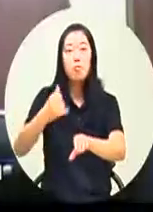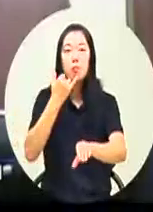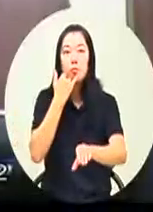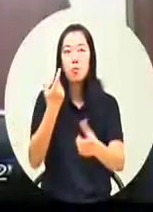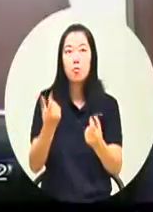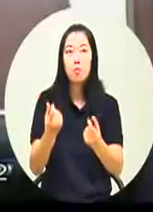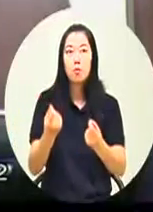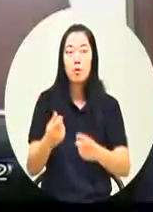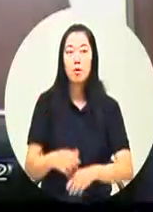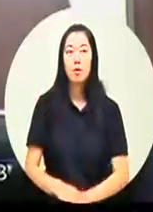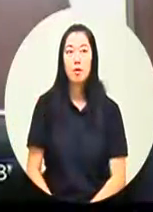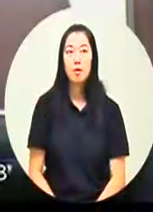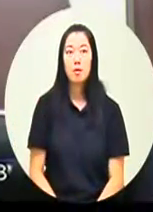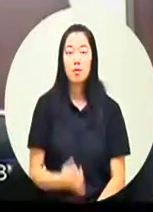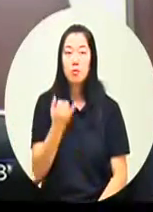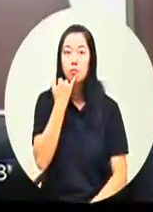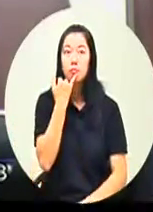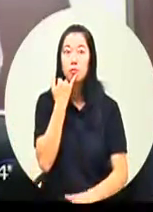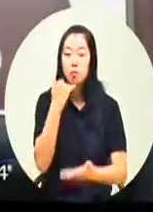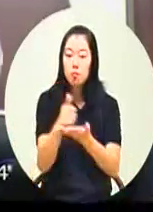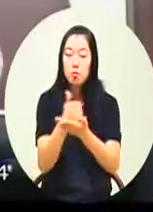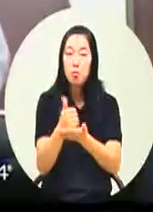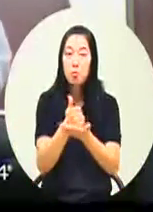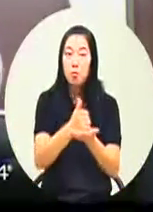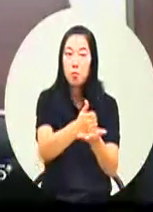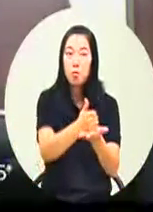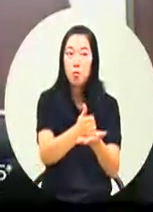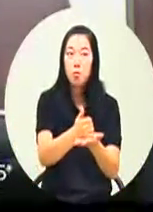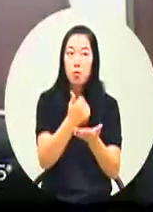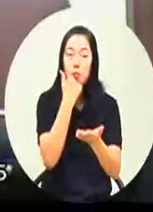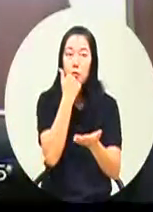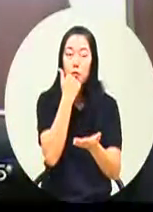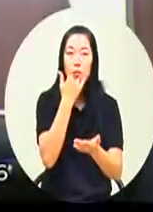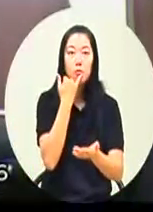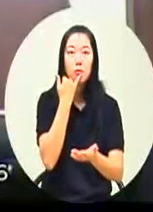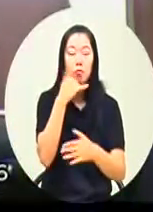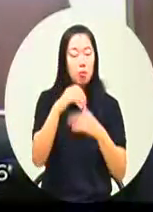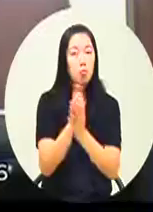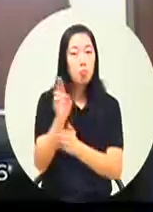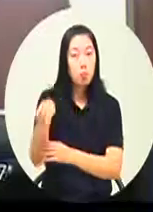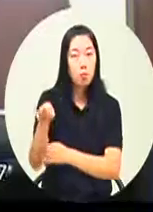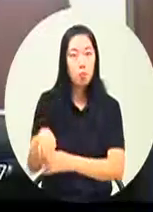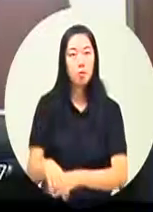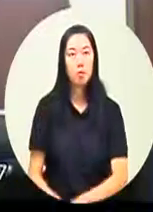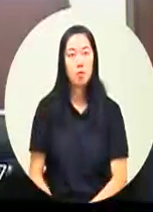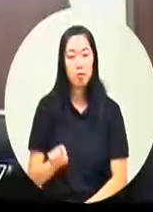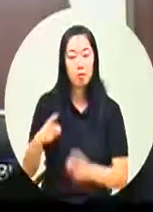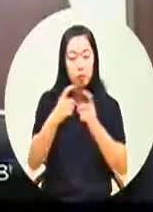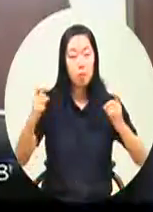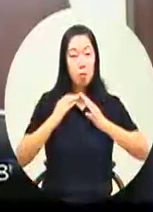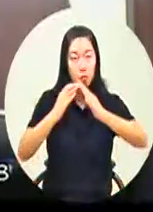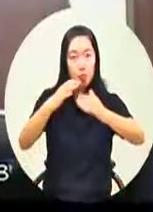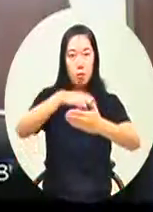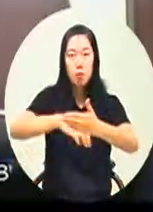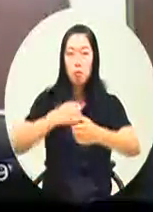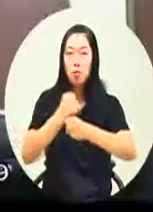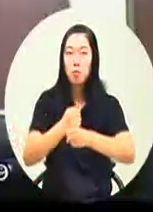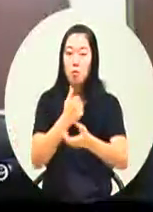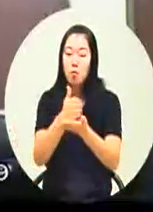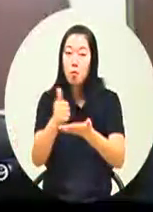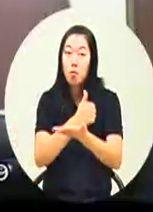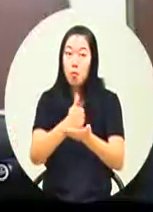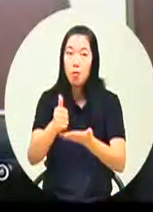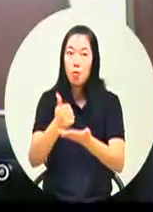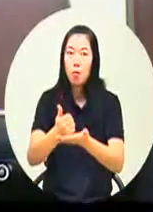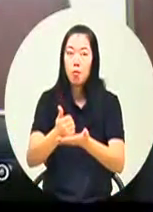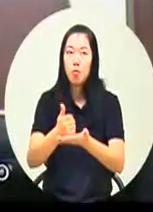形，可以载货，变成加轮子，这个都是一个它的在城市里面的那种送货啊，或者其他